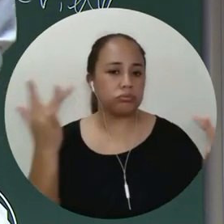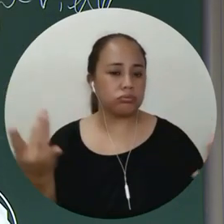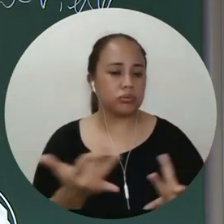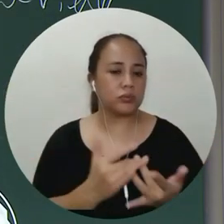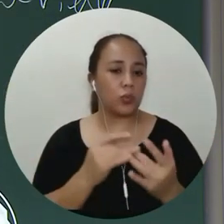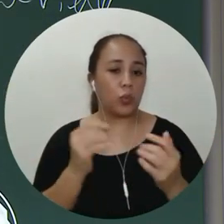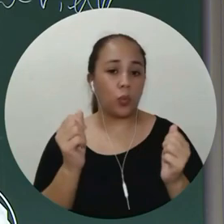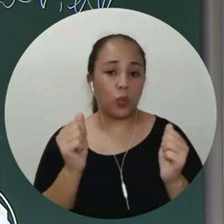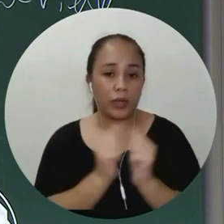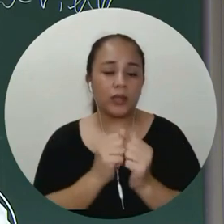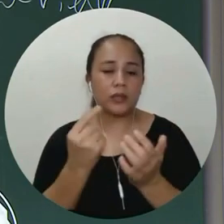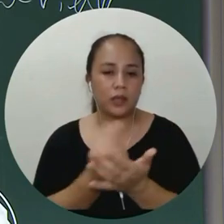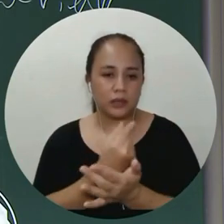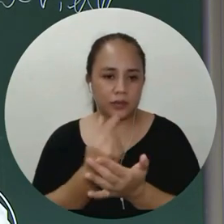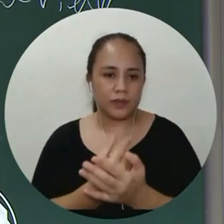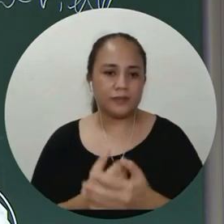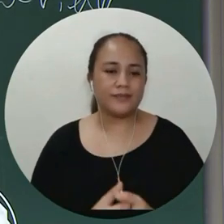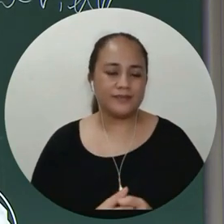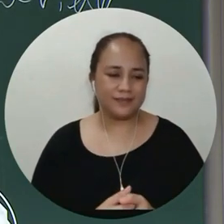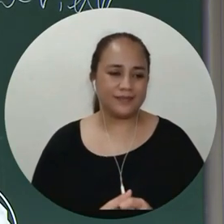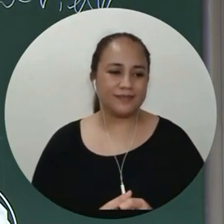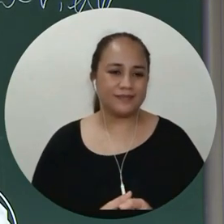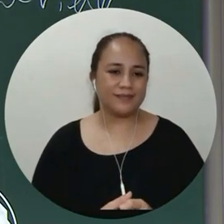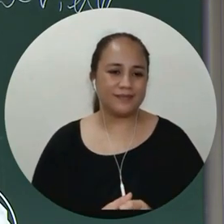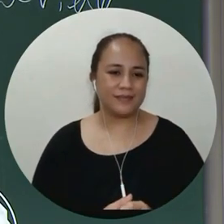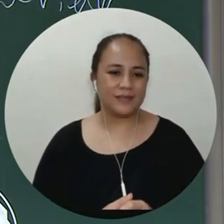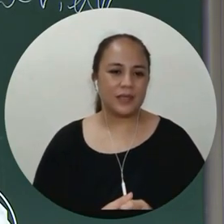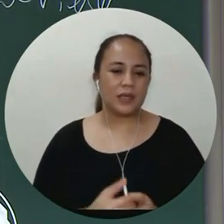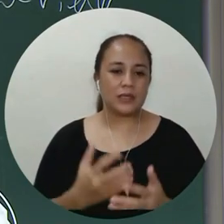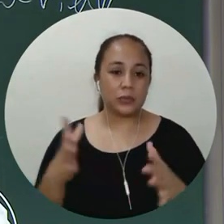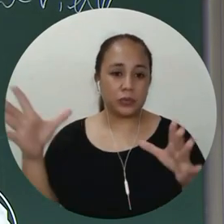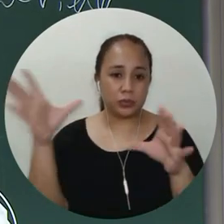gospel. 결론입니다. It is the conclusion.